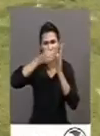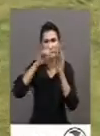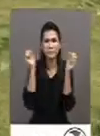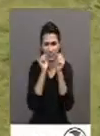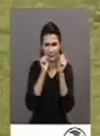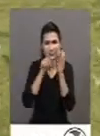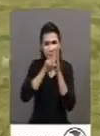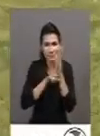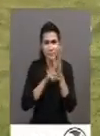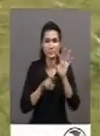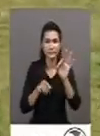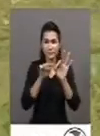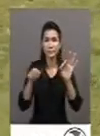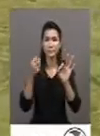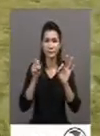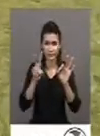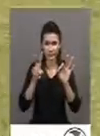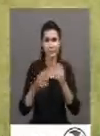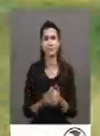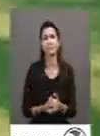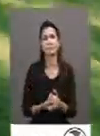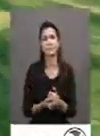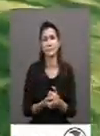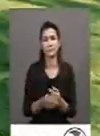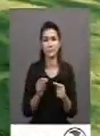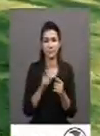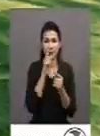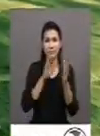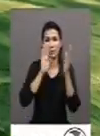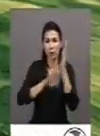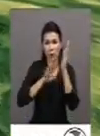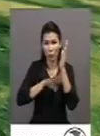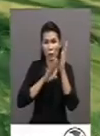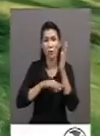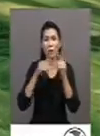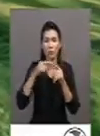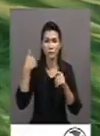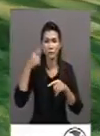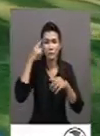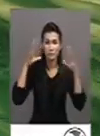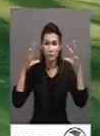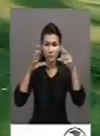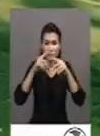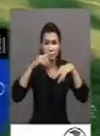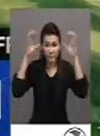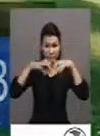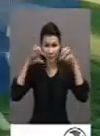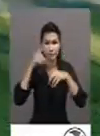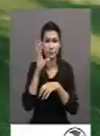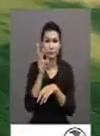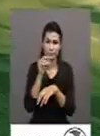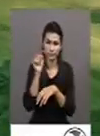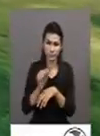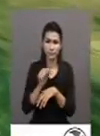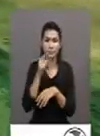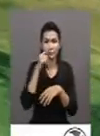ณหภูมิต่ำสุด 9-12 องศาเซลเซียสครับภาคตะวันออกมีเมฆเป็นส่วนมากกับมีฝนฟ้าคะนองร้อยละ60ของพื้นที่ทะเลมีค